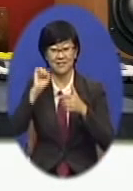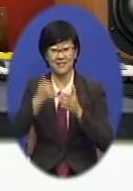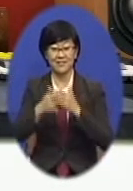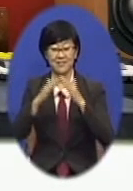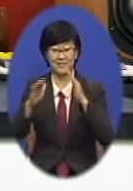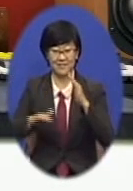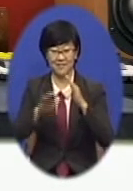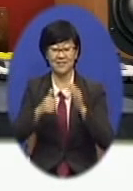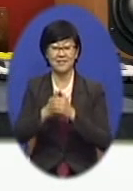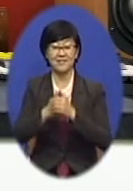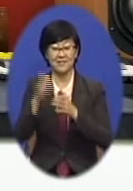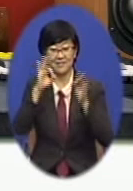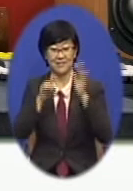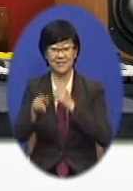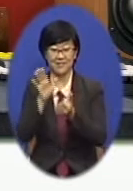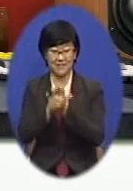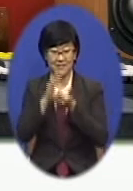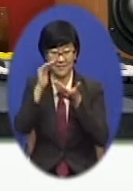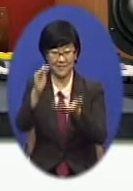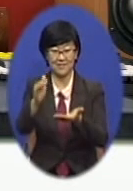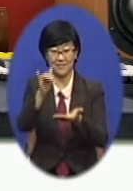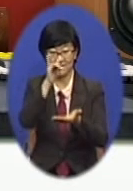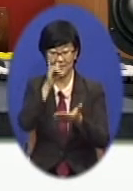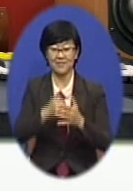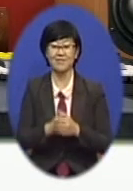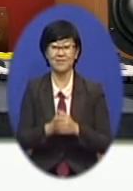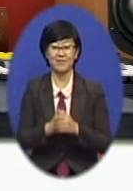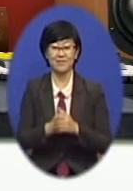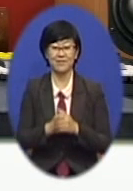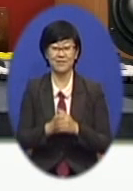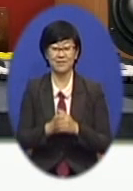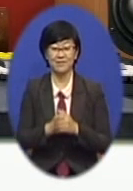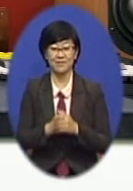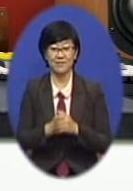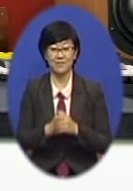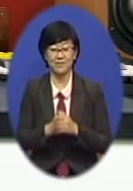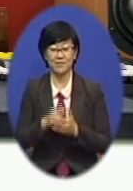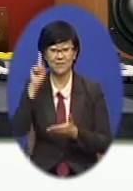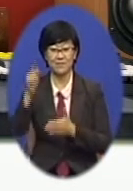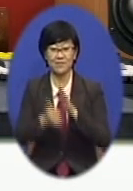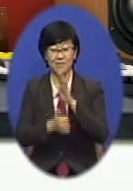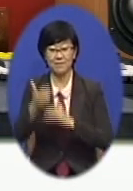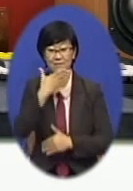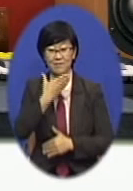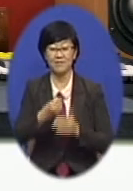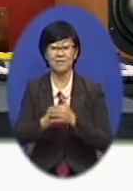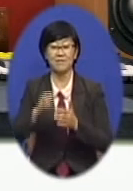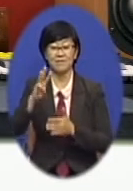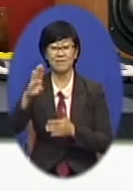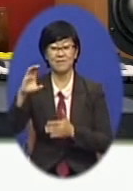어려운 가정을 찾아다니면서 도움을 전달해 드리겠습니다. 그렇습니다. 내일의